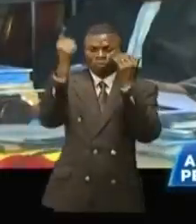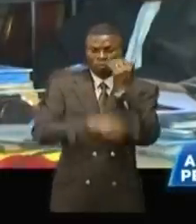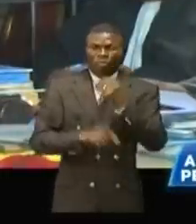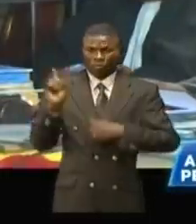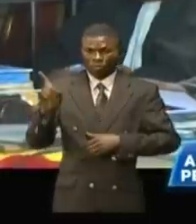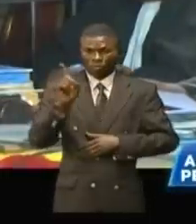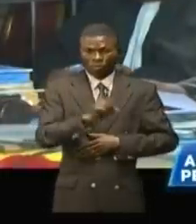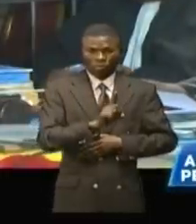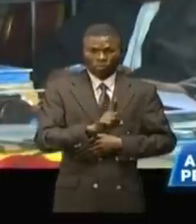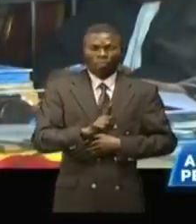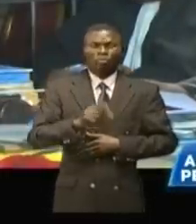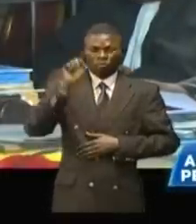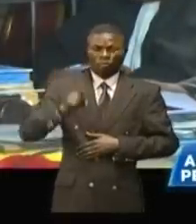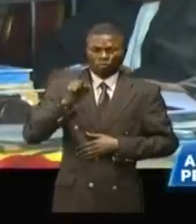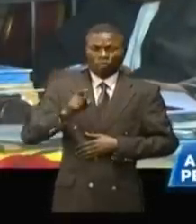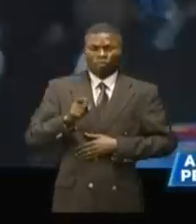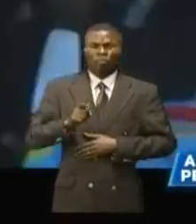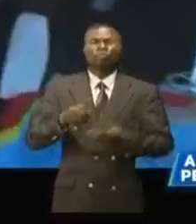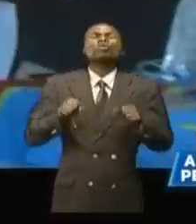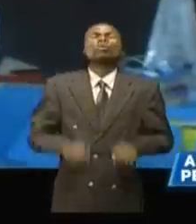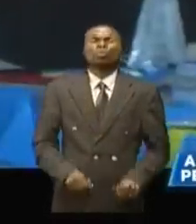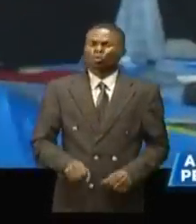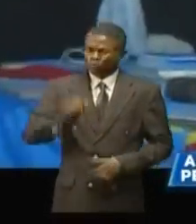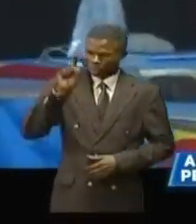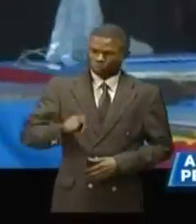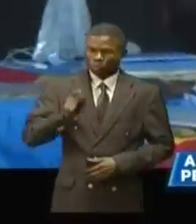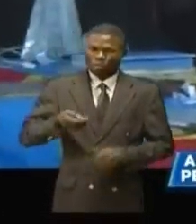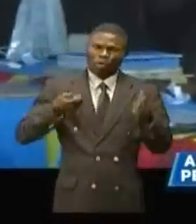chacun à la peine de mort.